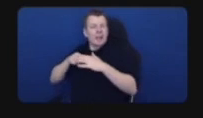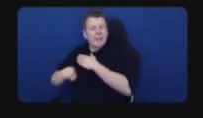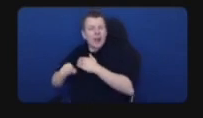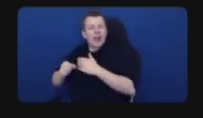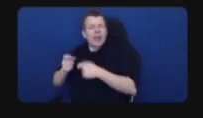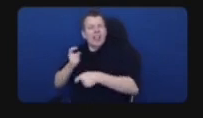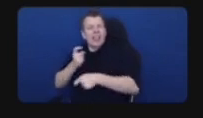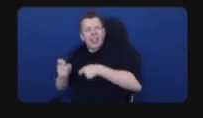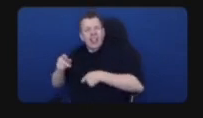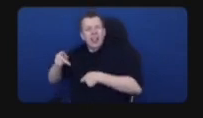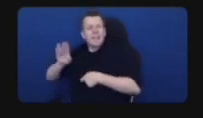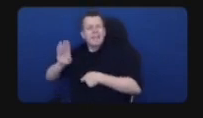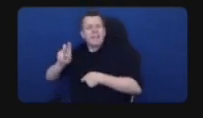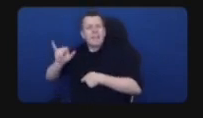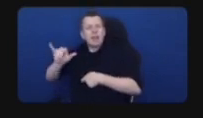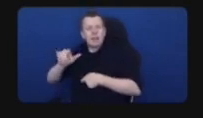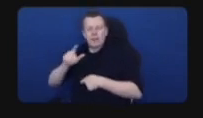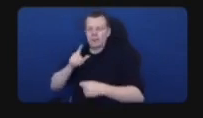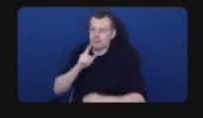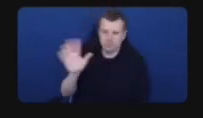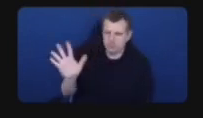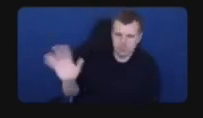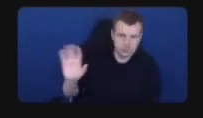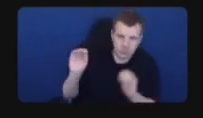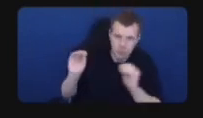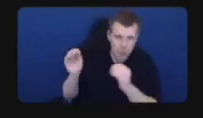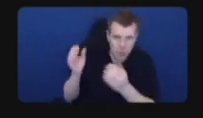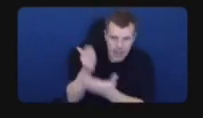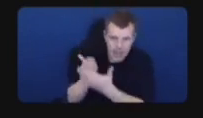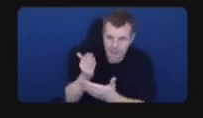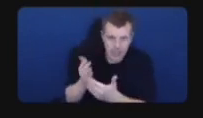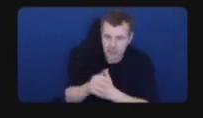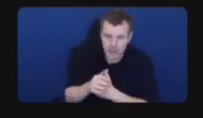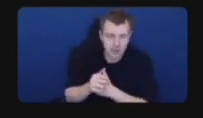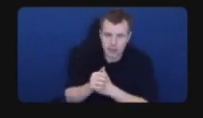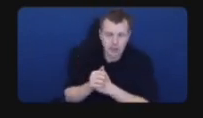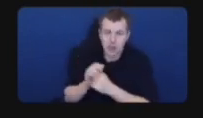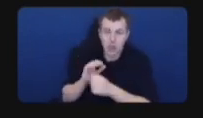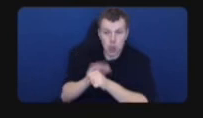新冠疫苗会引起, 生育问题, 还有会引起孩子的,